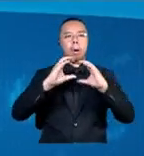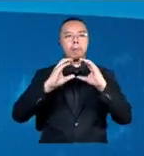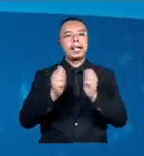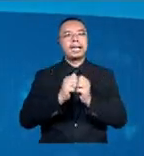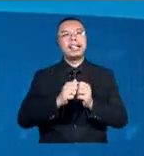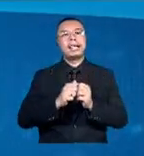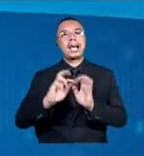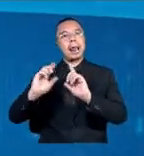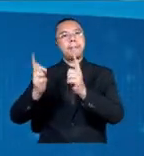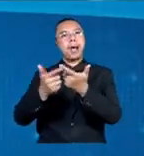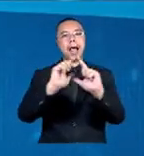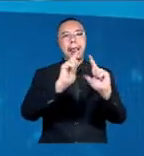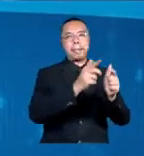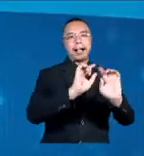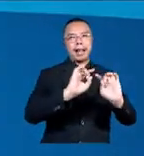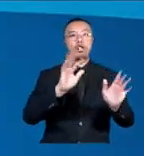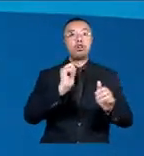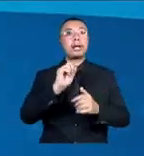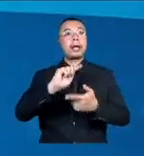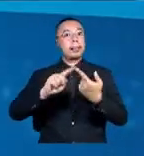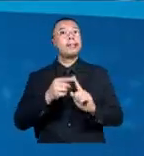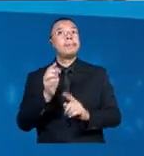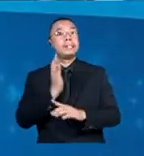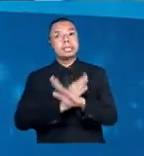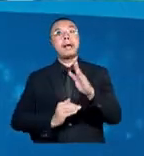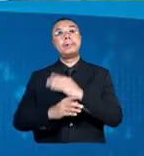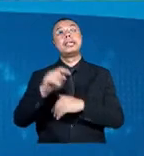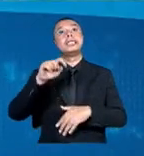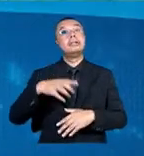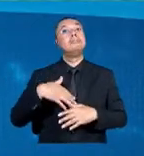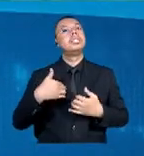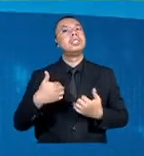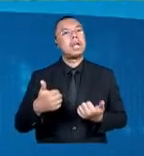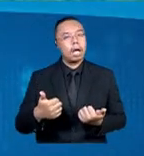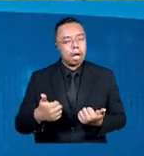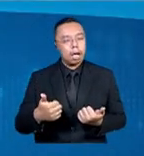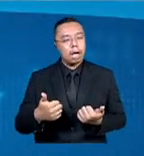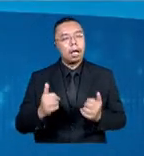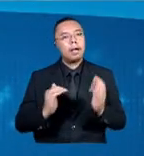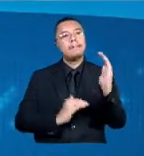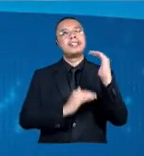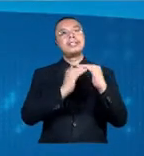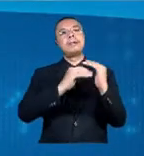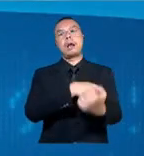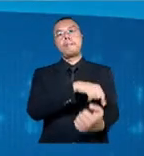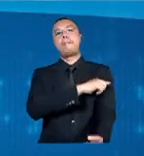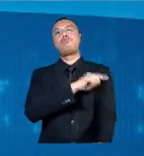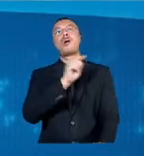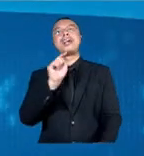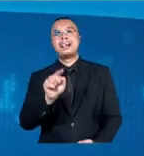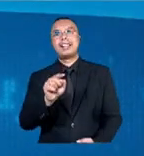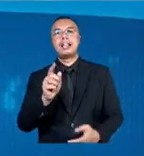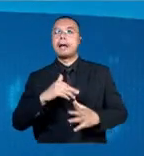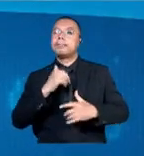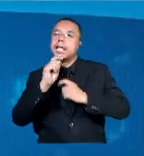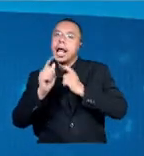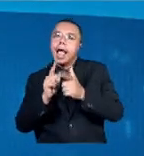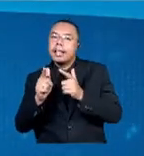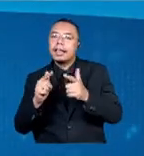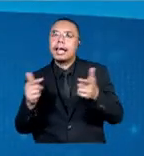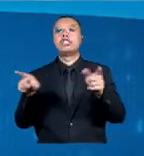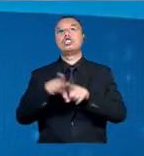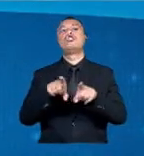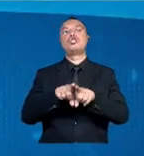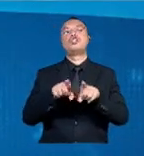dengan pihak-pihak terkait supaya teman-teman penyandang disabilitas ini dapat memaksimalkan potensinya dan berlatih